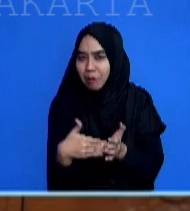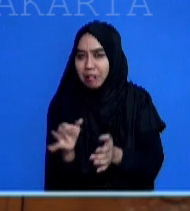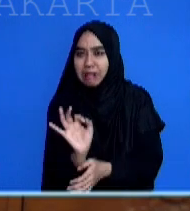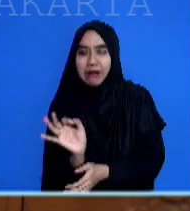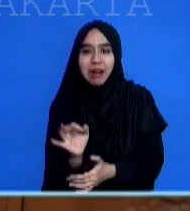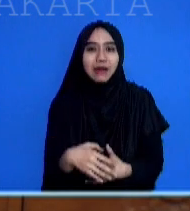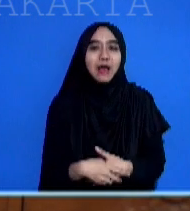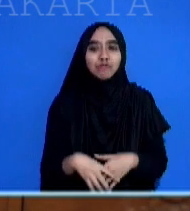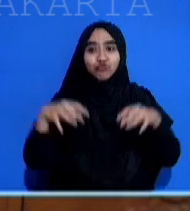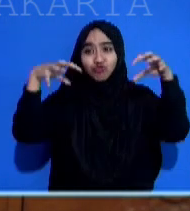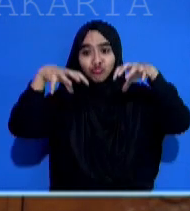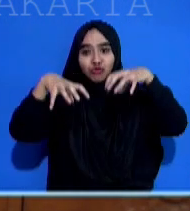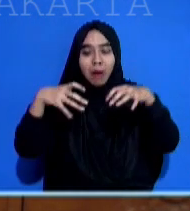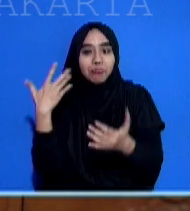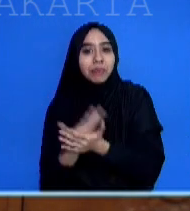kidulahukendunan